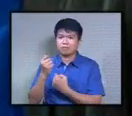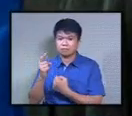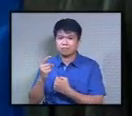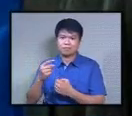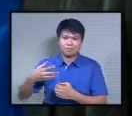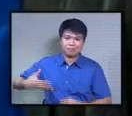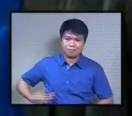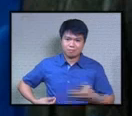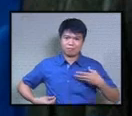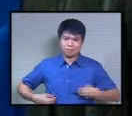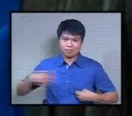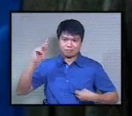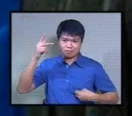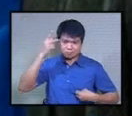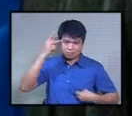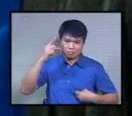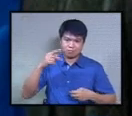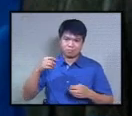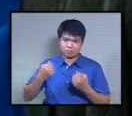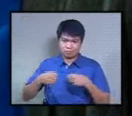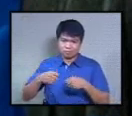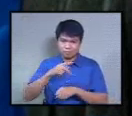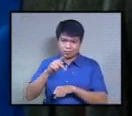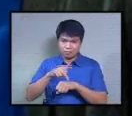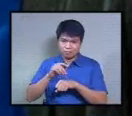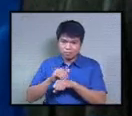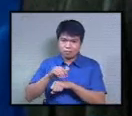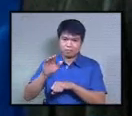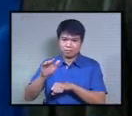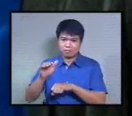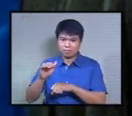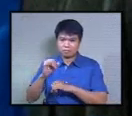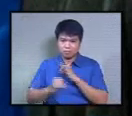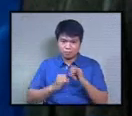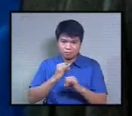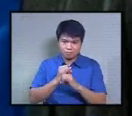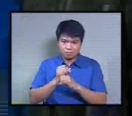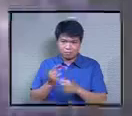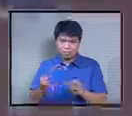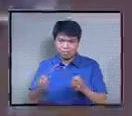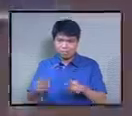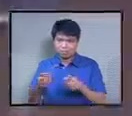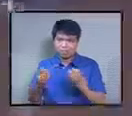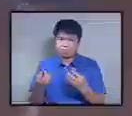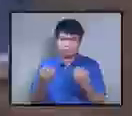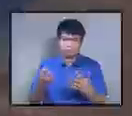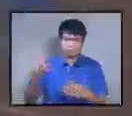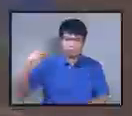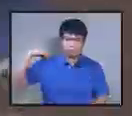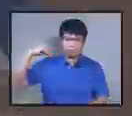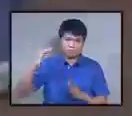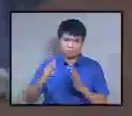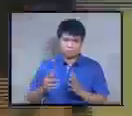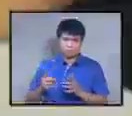at politika sa sports sa Pilipinas. Example daw, ang pagmapapadala ng atleta sa mga international events, mas marami pa ang mga opisyal kesa